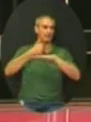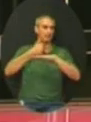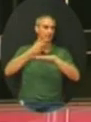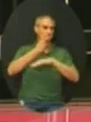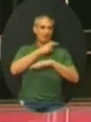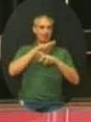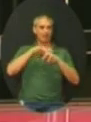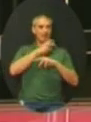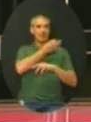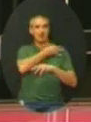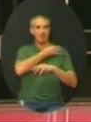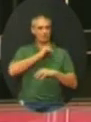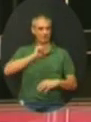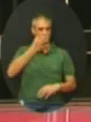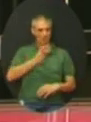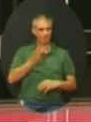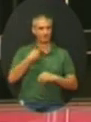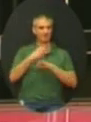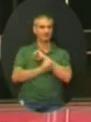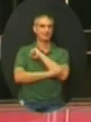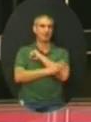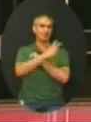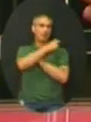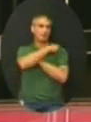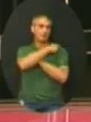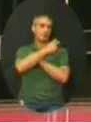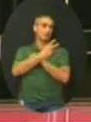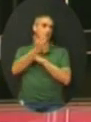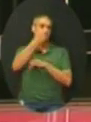אחרי אלוף פיקוד הרום וסגן המטכ"ל ורמטכ"ל,